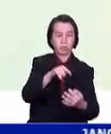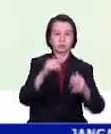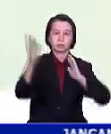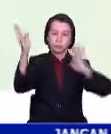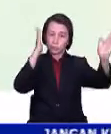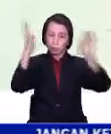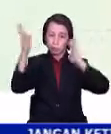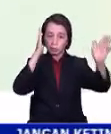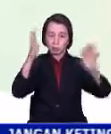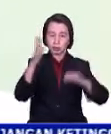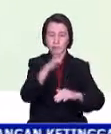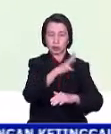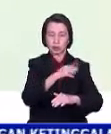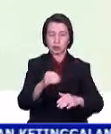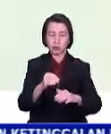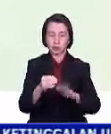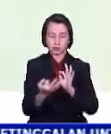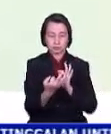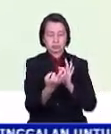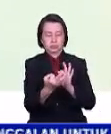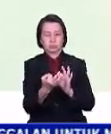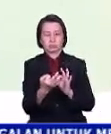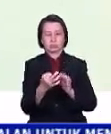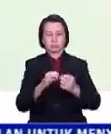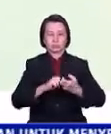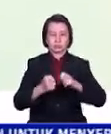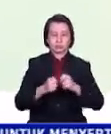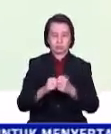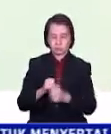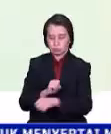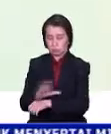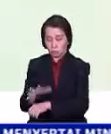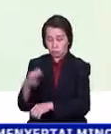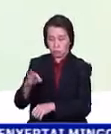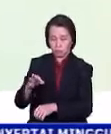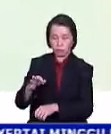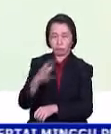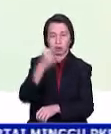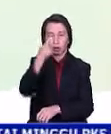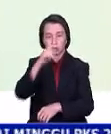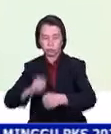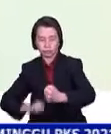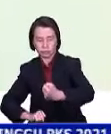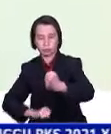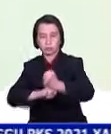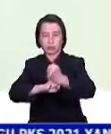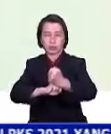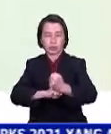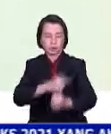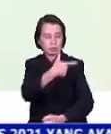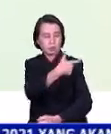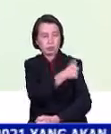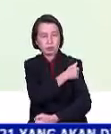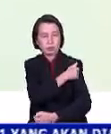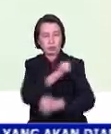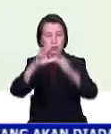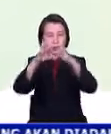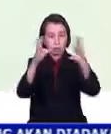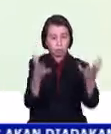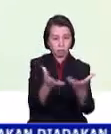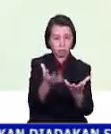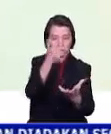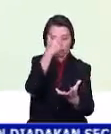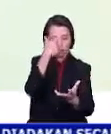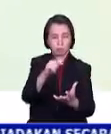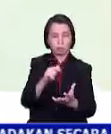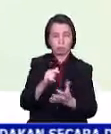negara kita dalam memerangi wabak COVID-19 dan untuk menyokong program imunisasi global bagi